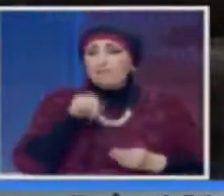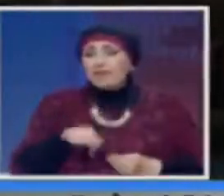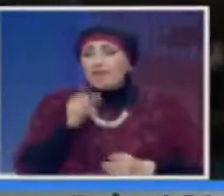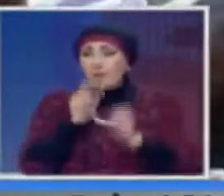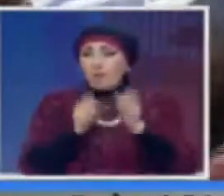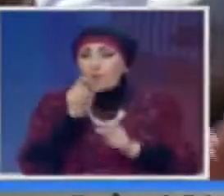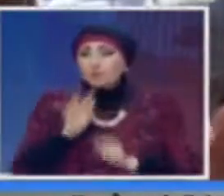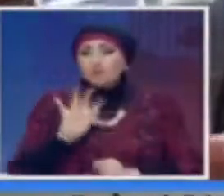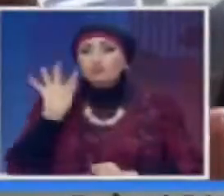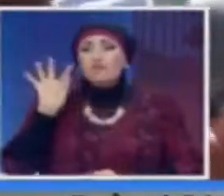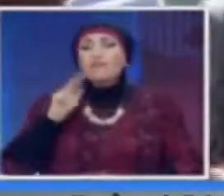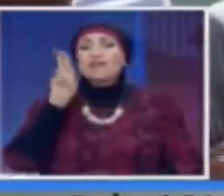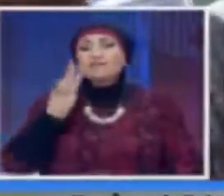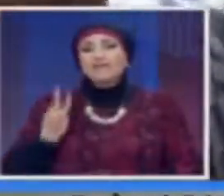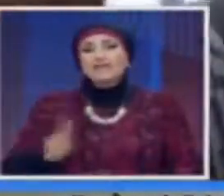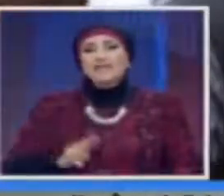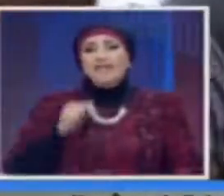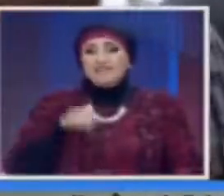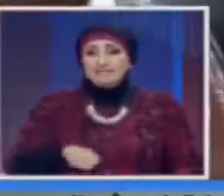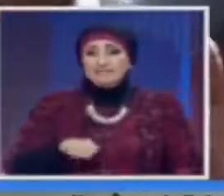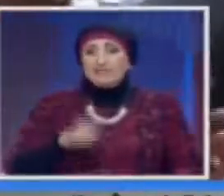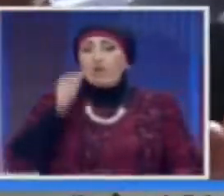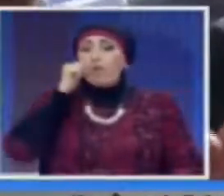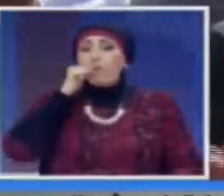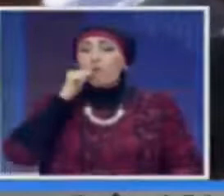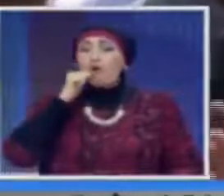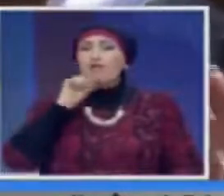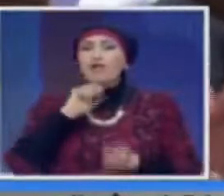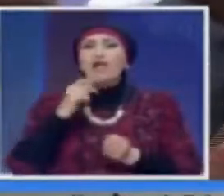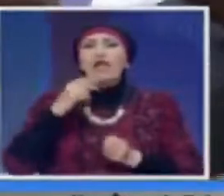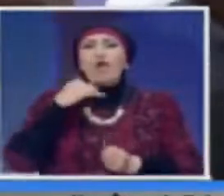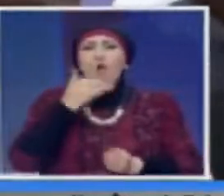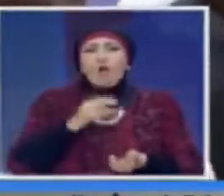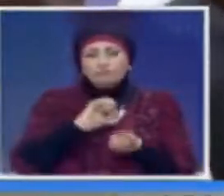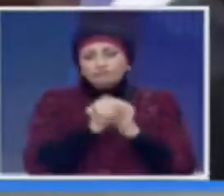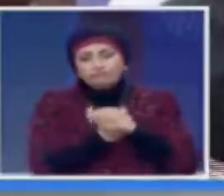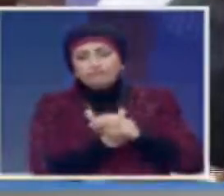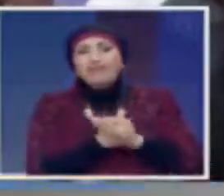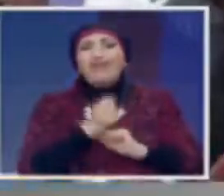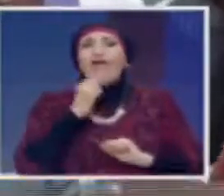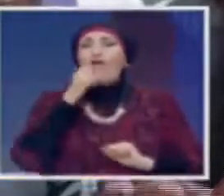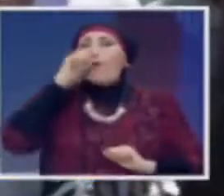سيناء. بتتعمل محطة تحلية مياه القدرة بتاعتها